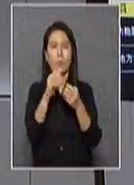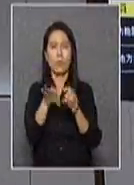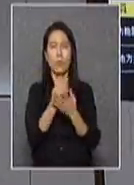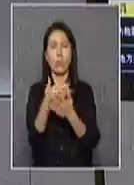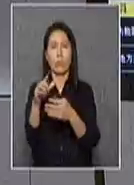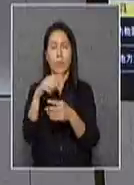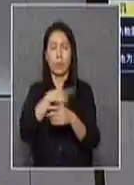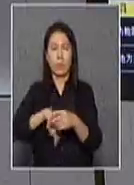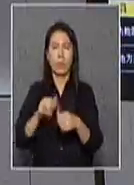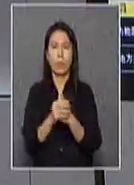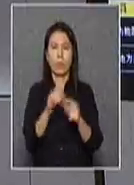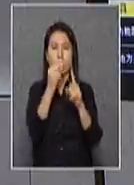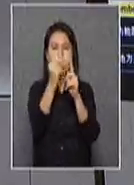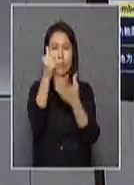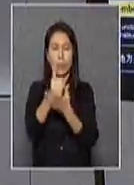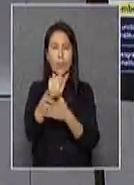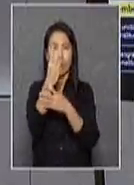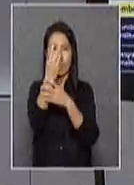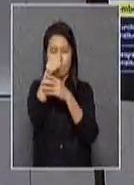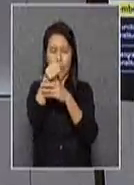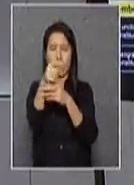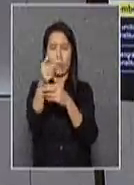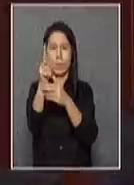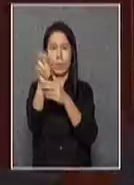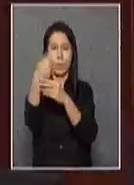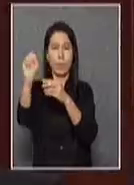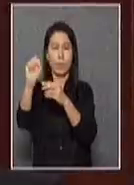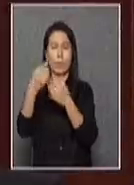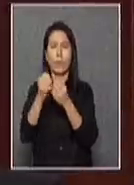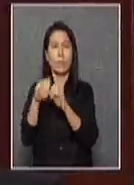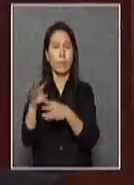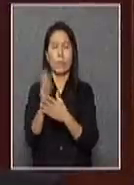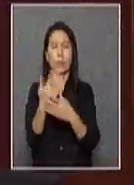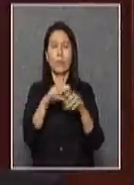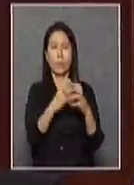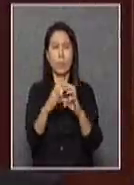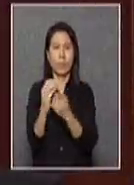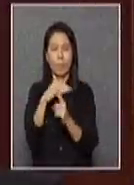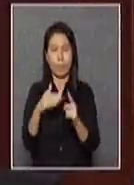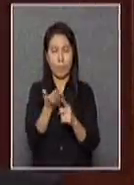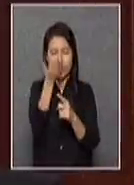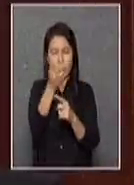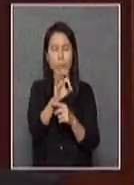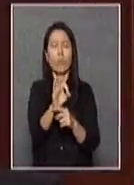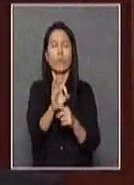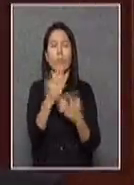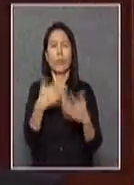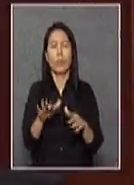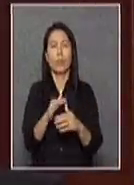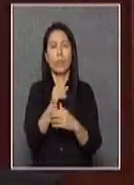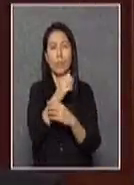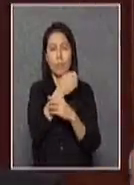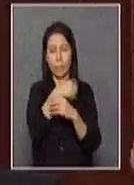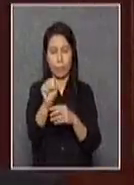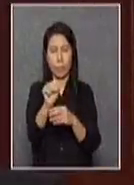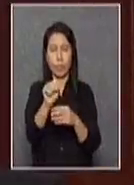生的議員，17位出席，2位贊成，12位反對，沒有人棄權。議題未獲得兩部分在席委員分別以過半數贊成，我宣布修正案被